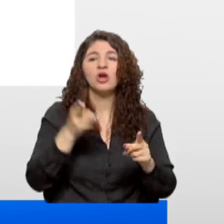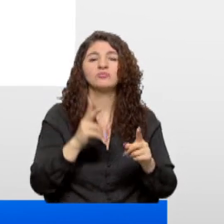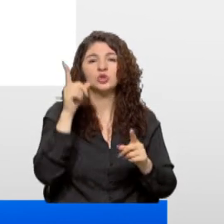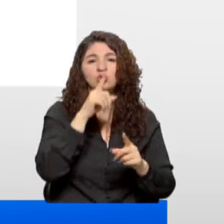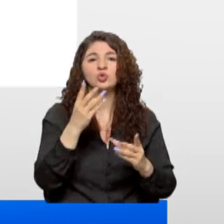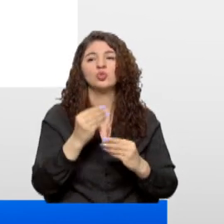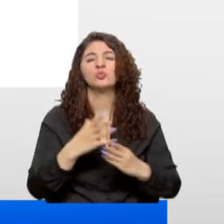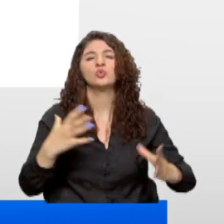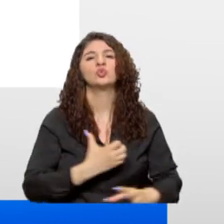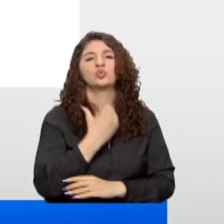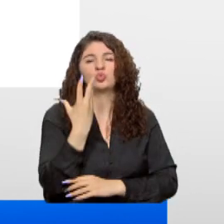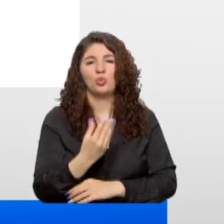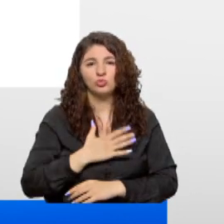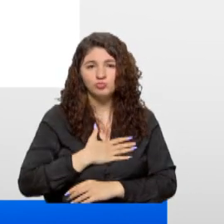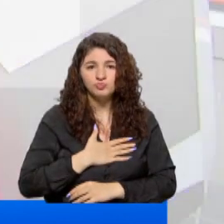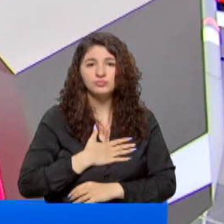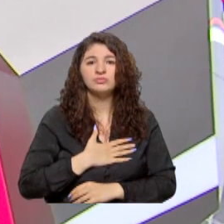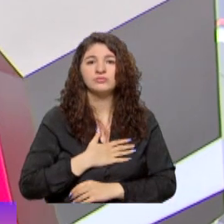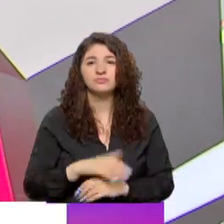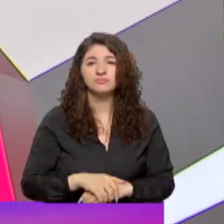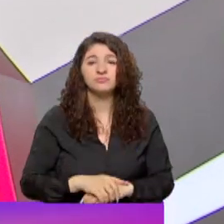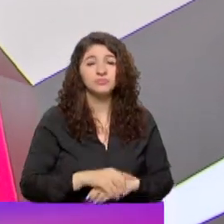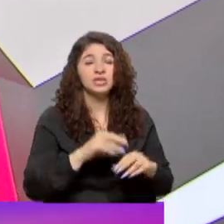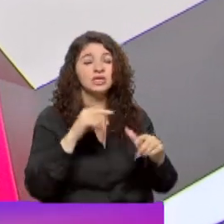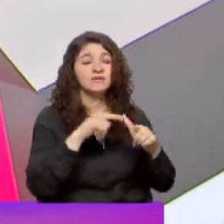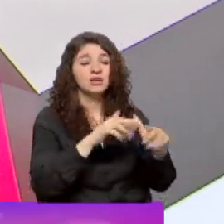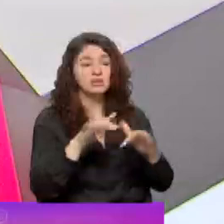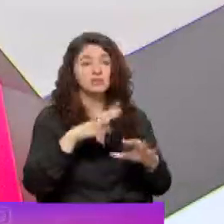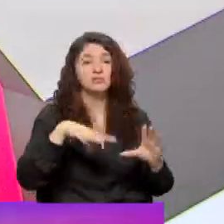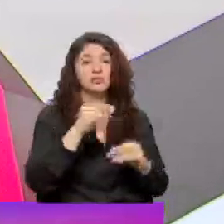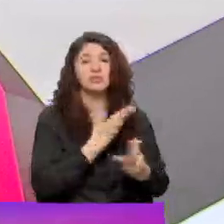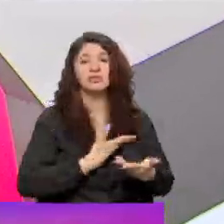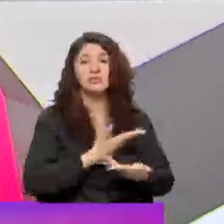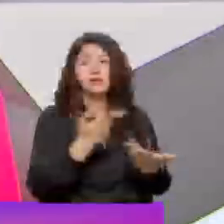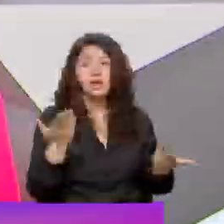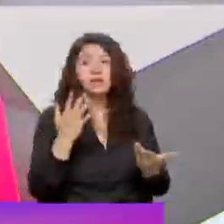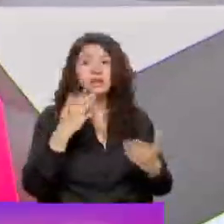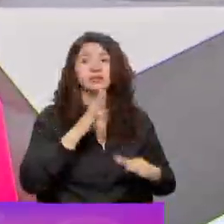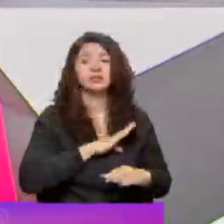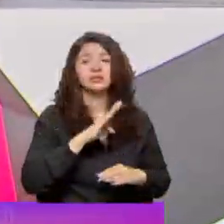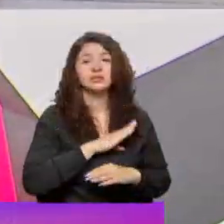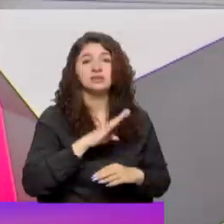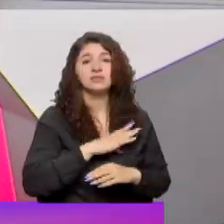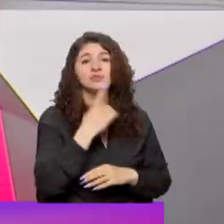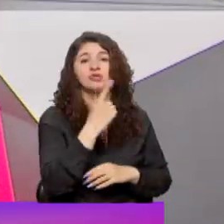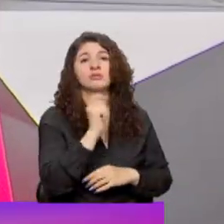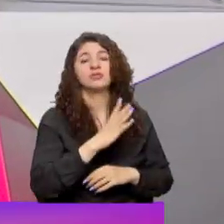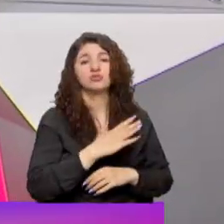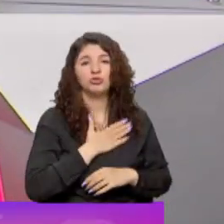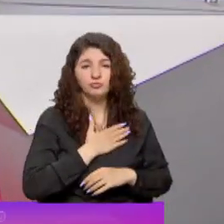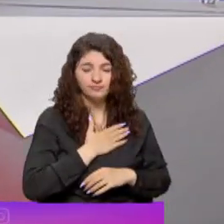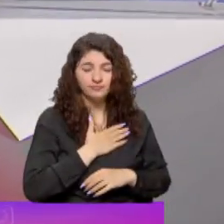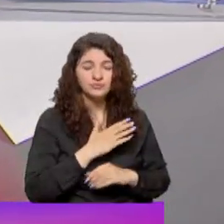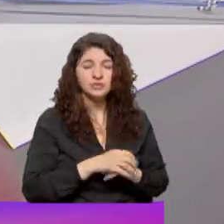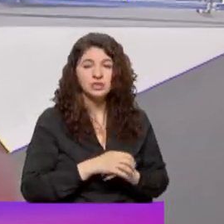vefatından dolayı büyük üzüntü duydum Fazıl say'a ve bütün sevenlerine de sabır temennisinde bulunuyor